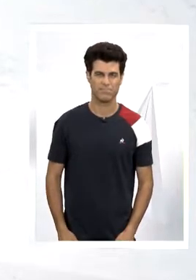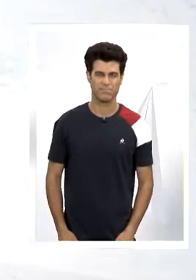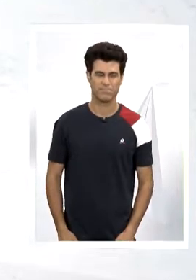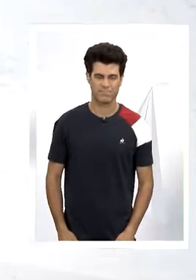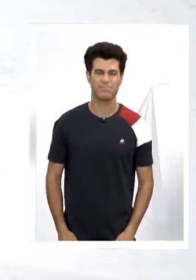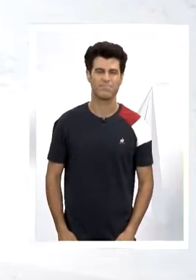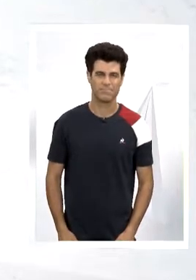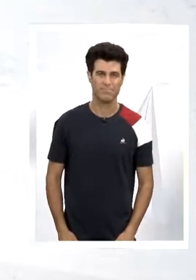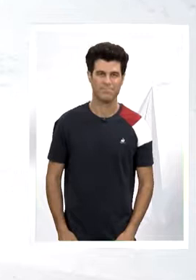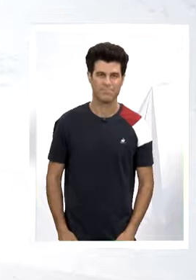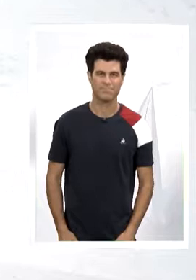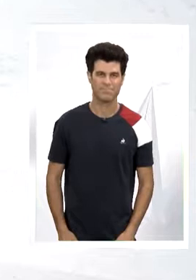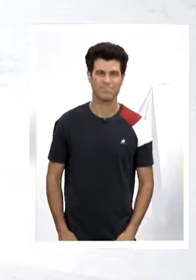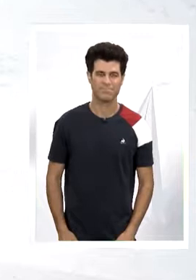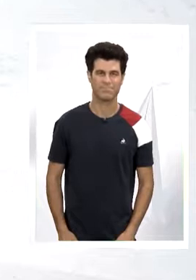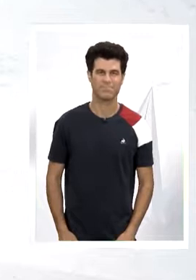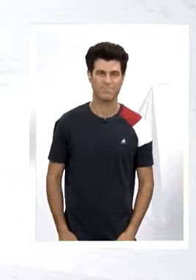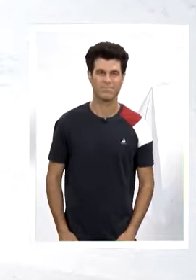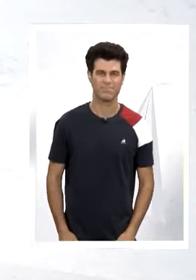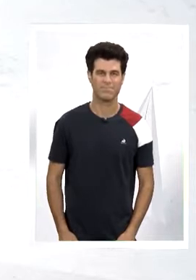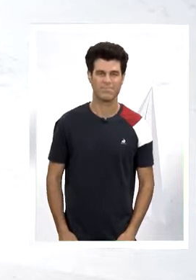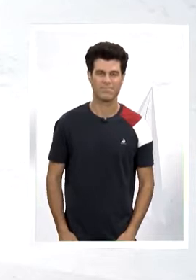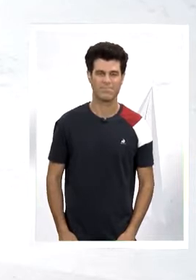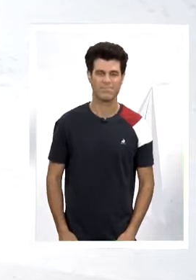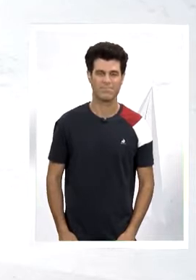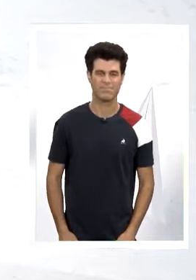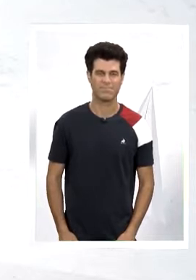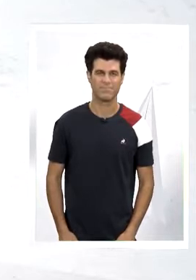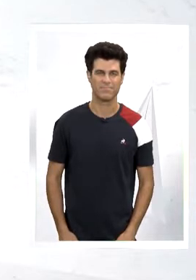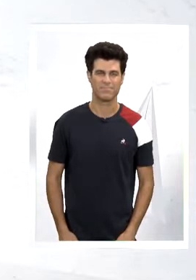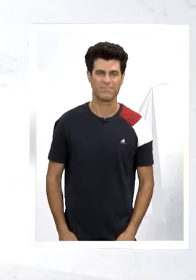אותו דבר, אבל גם עם לאה אני קצת...